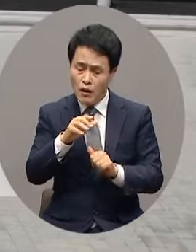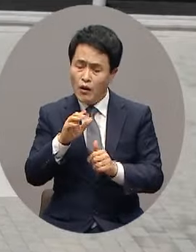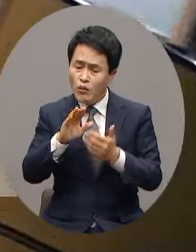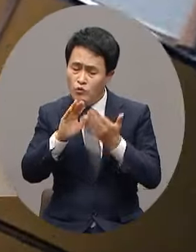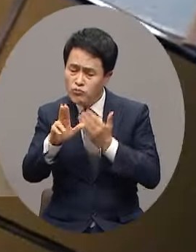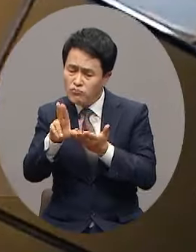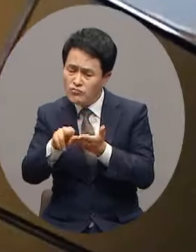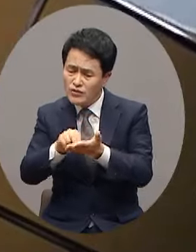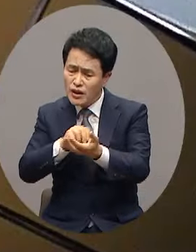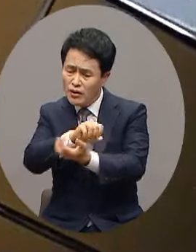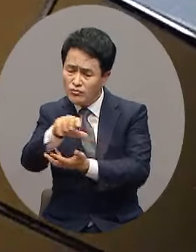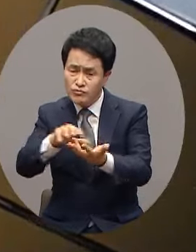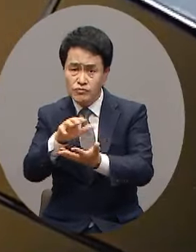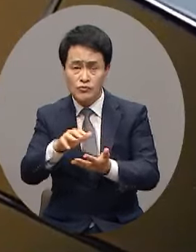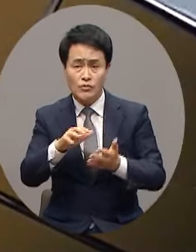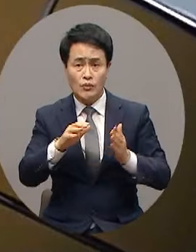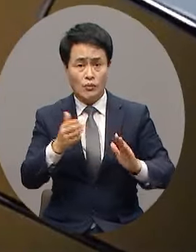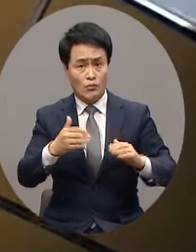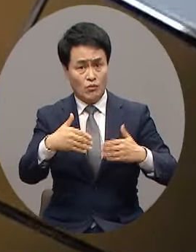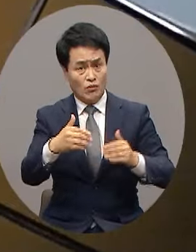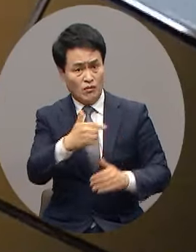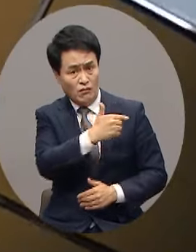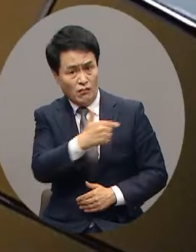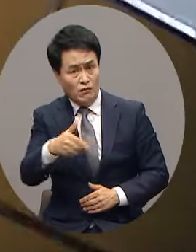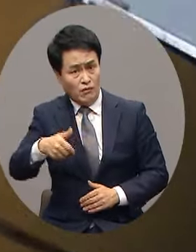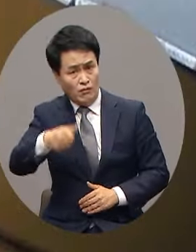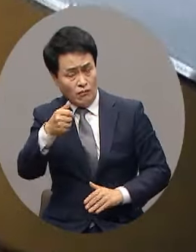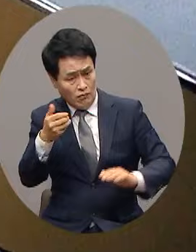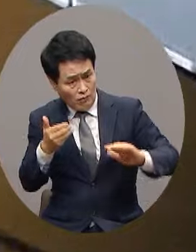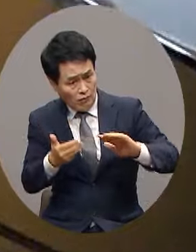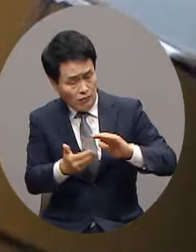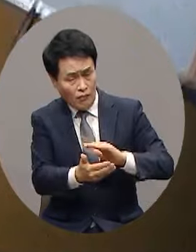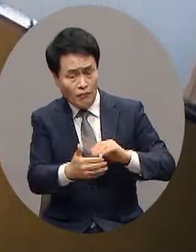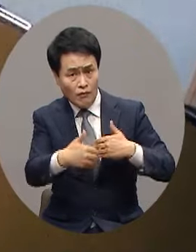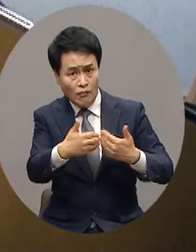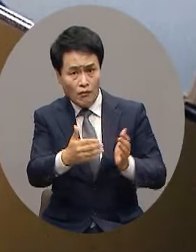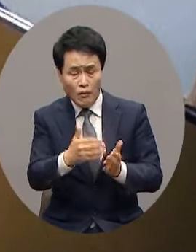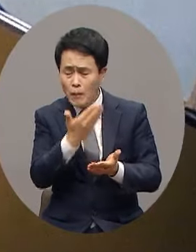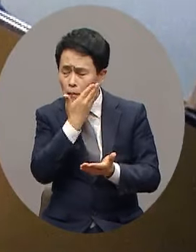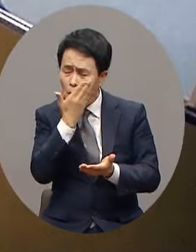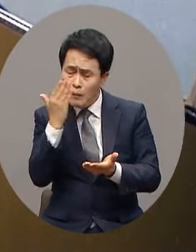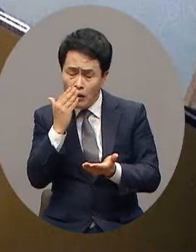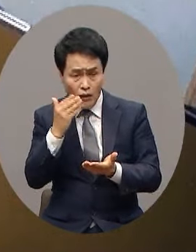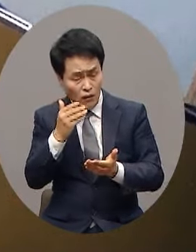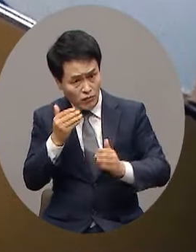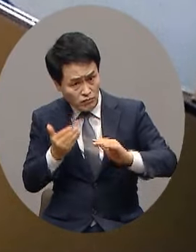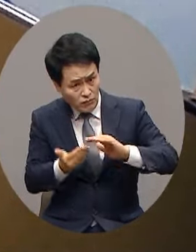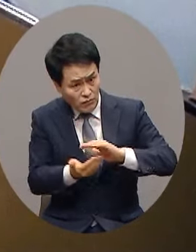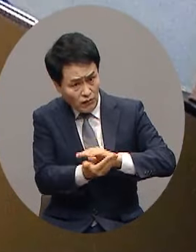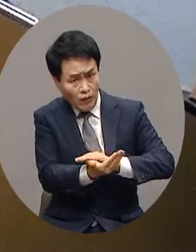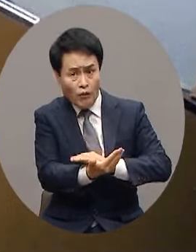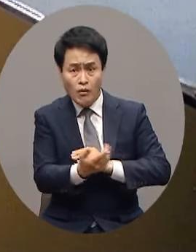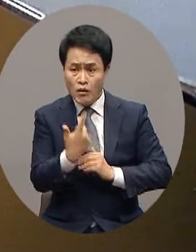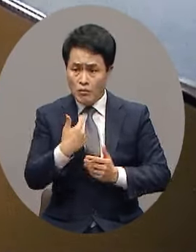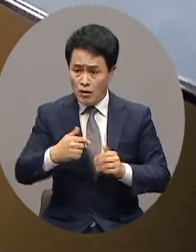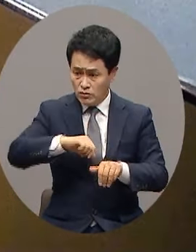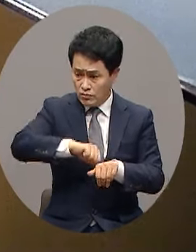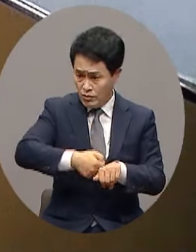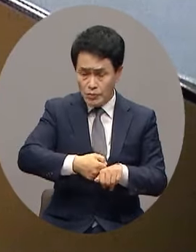예상됩니다. 공직자 부인이 수백만 원짜리 디올백이나 샤넬 화장품을 받아도 처벌되지 않는